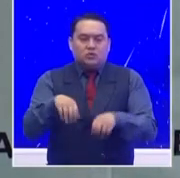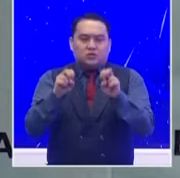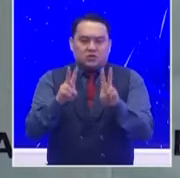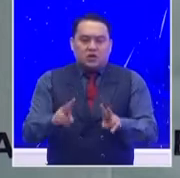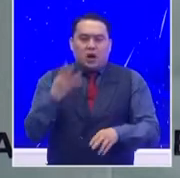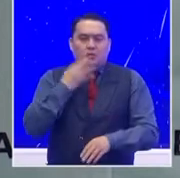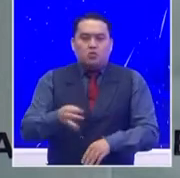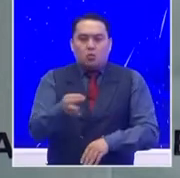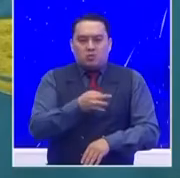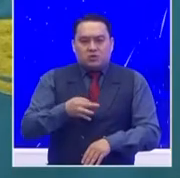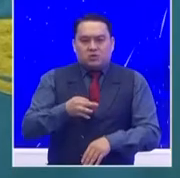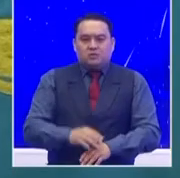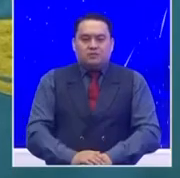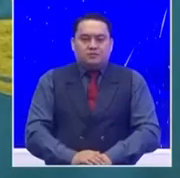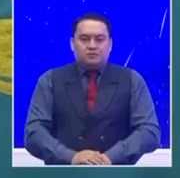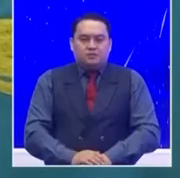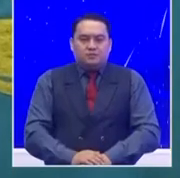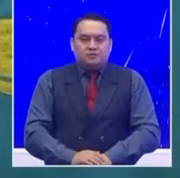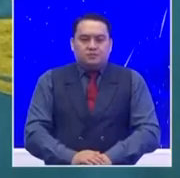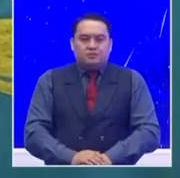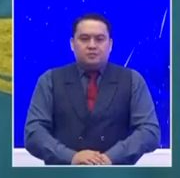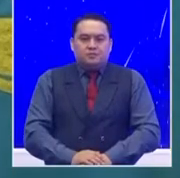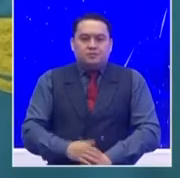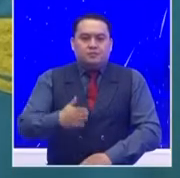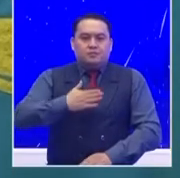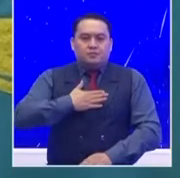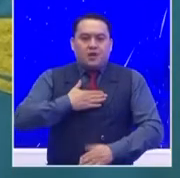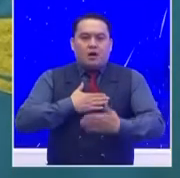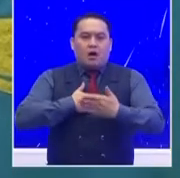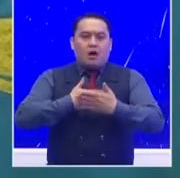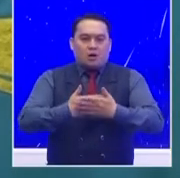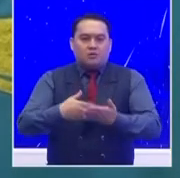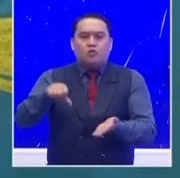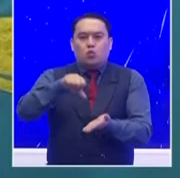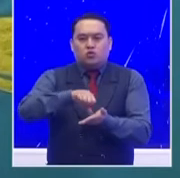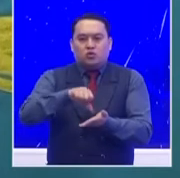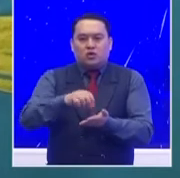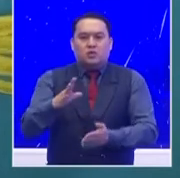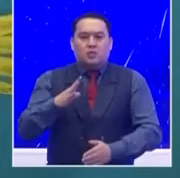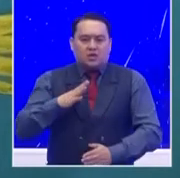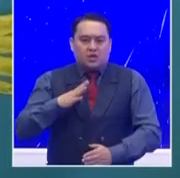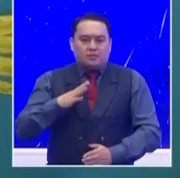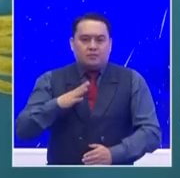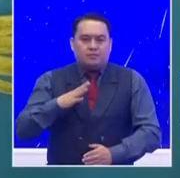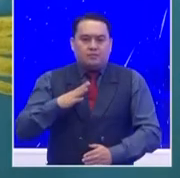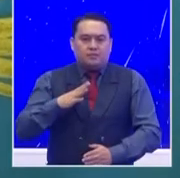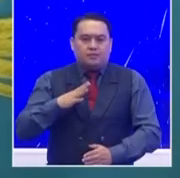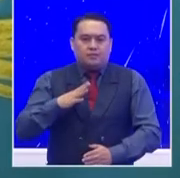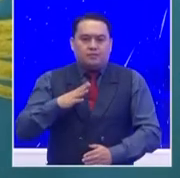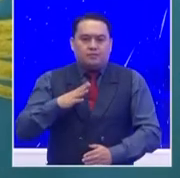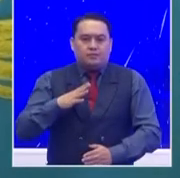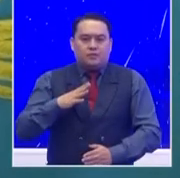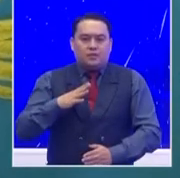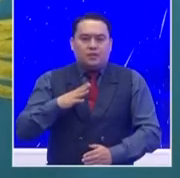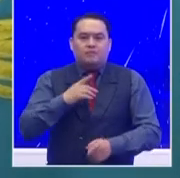нашего региона мы очень активное участие приняли по ликвидации